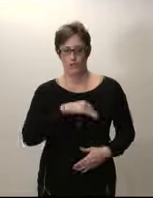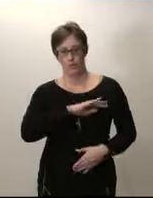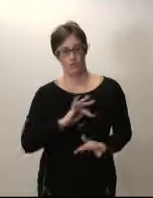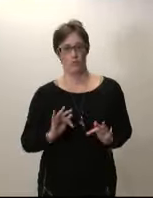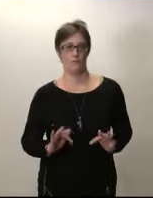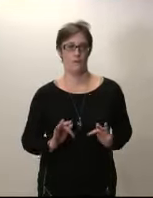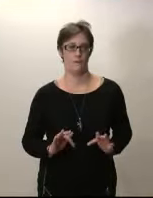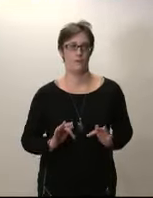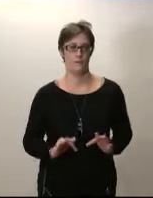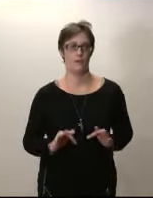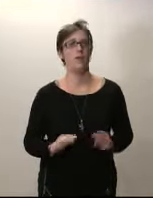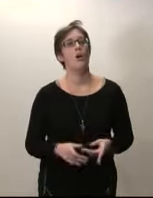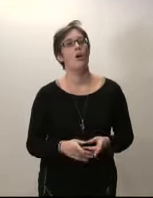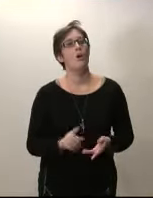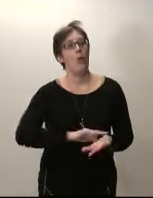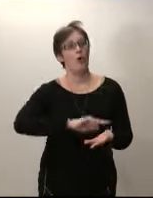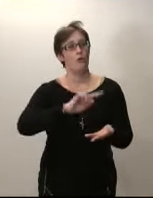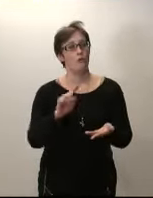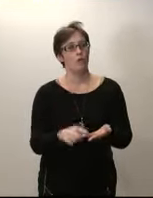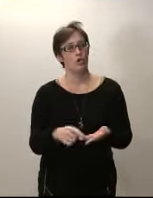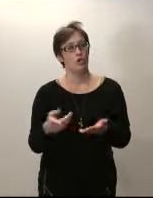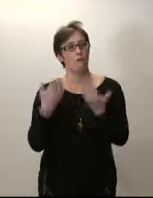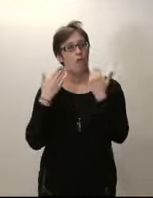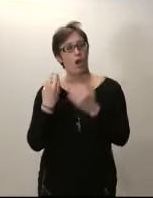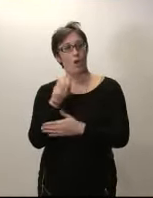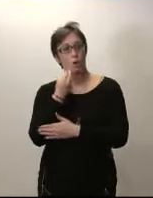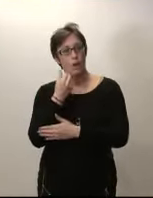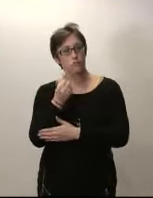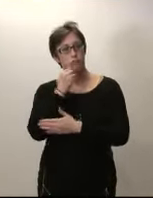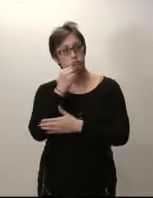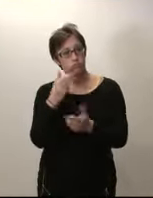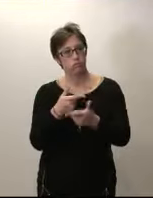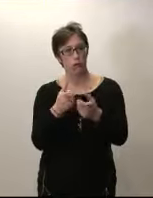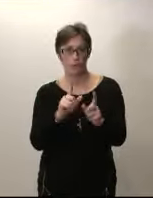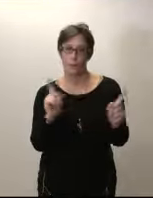budget pour les frais de bouche a considérablement diminué. Je vous remercie.